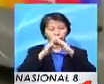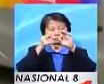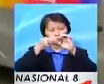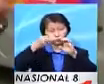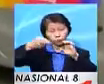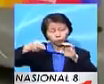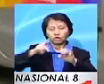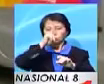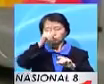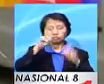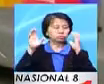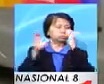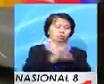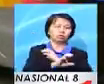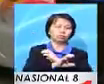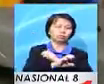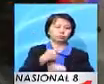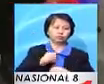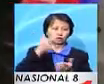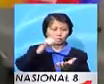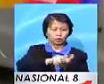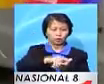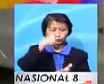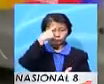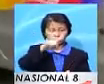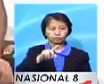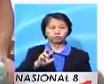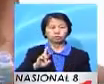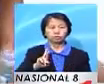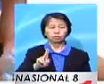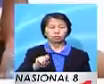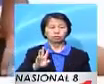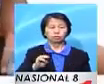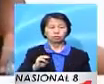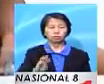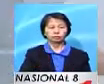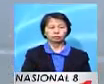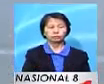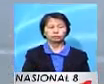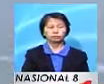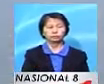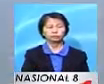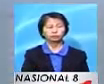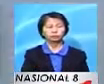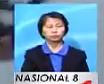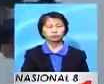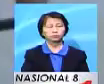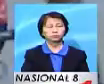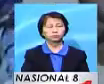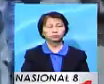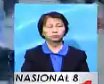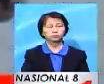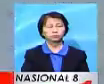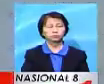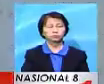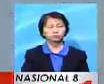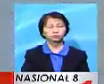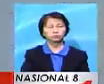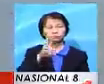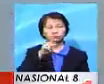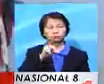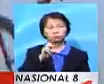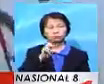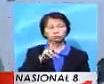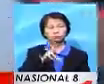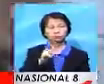Berincang pastinya mencabar. Fazil Ibrahim, RTM. Nur Amirul